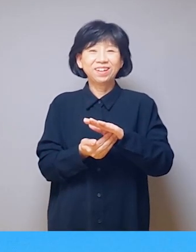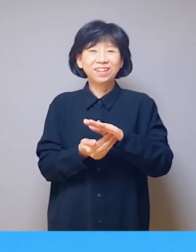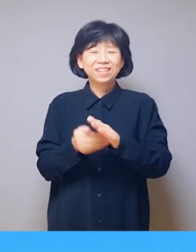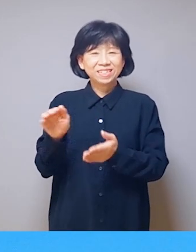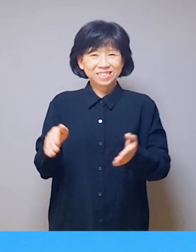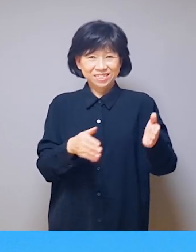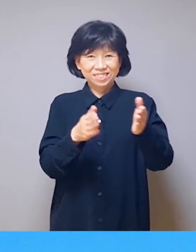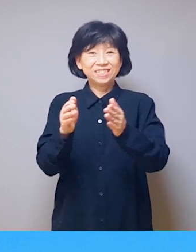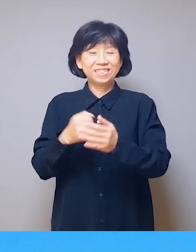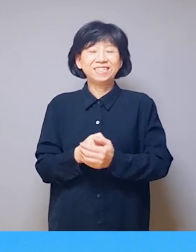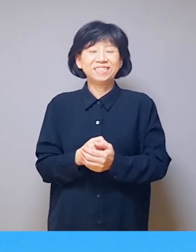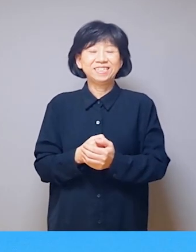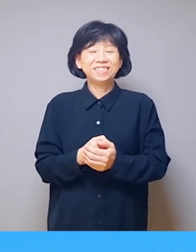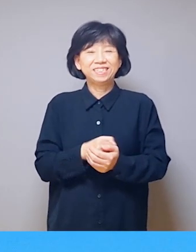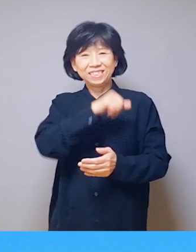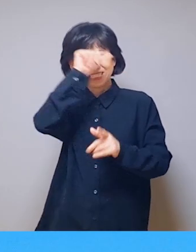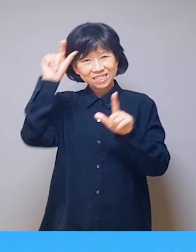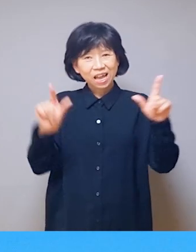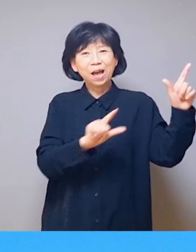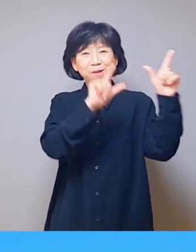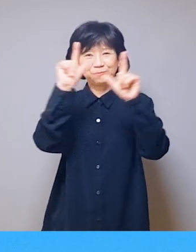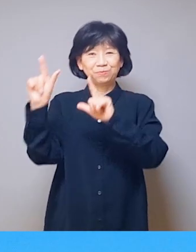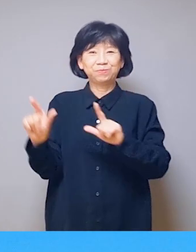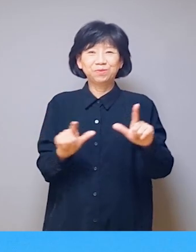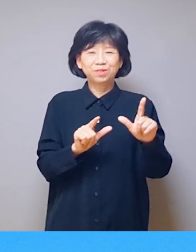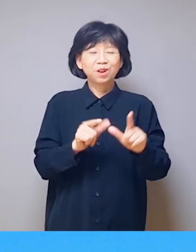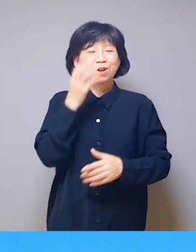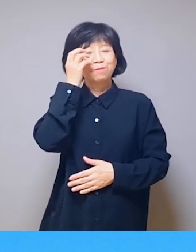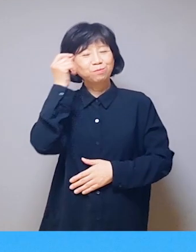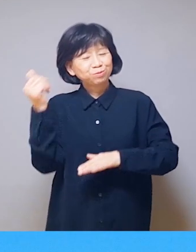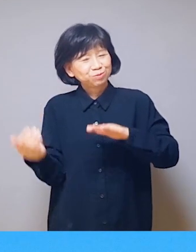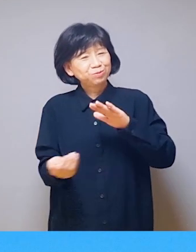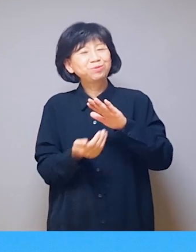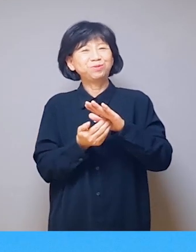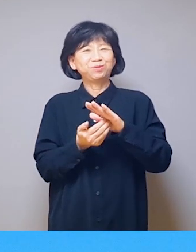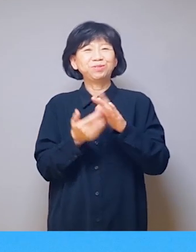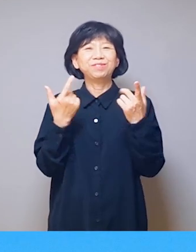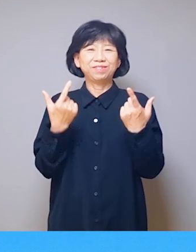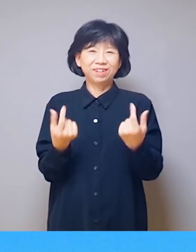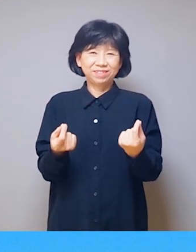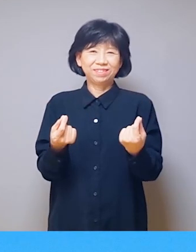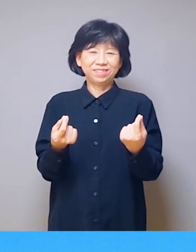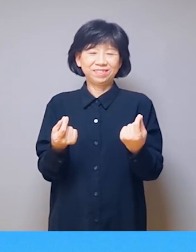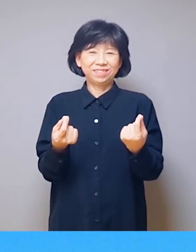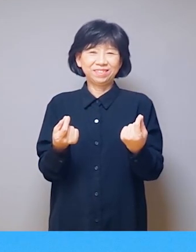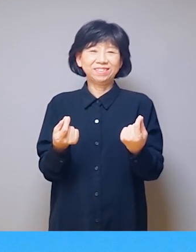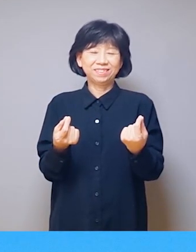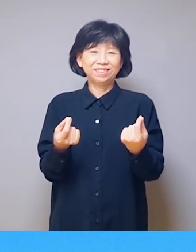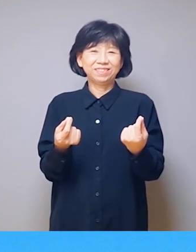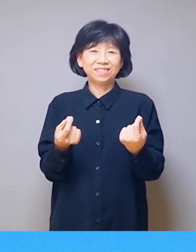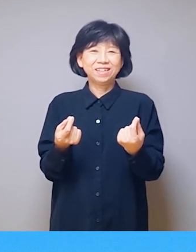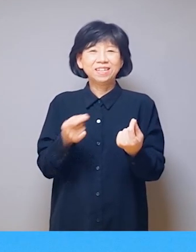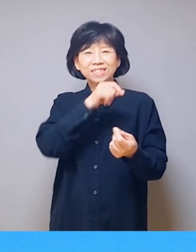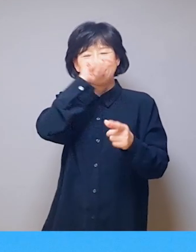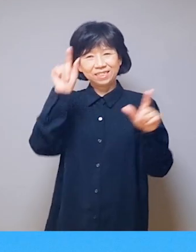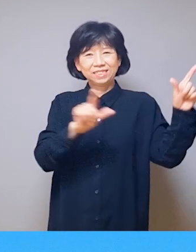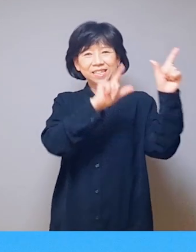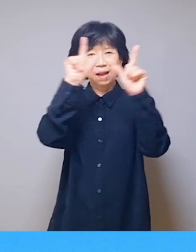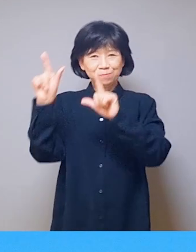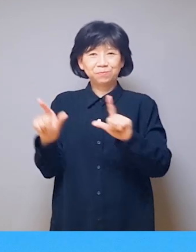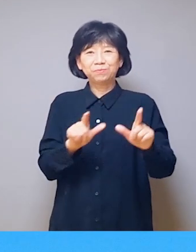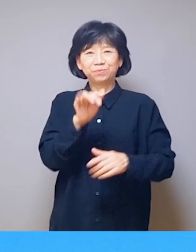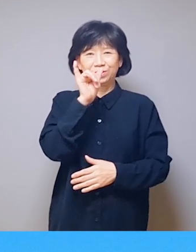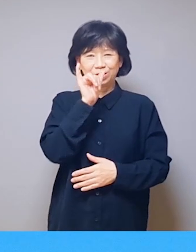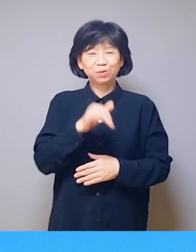꽃길만 걸으세요 이렇게 인사하는 것처럼 마치 이게 잘 될 것만 같은, 그래서 포장도로만 가는 그런 인생길이 있을 때가